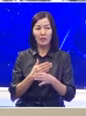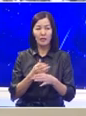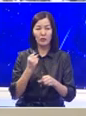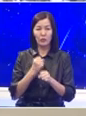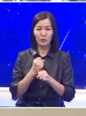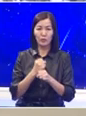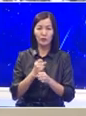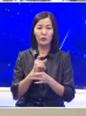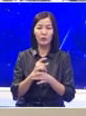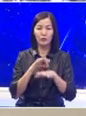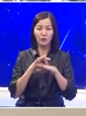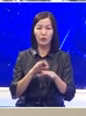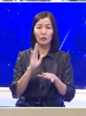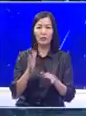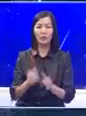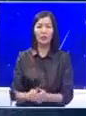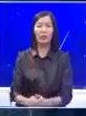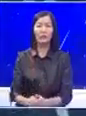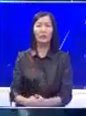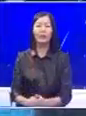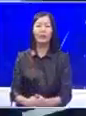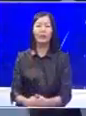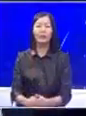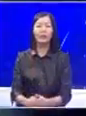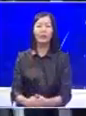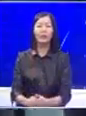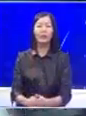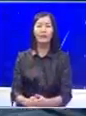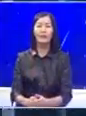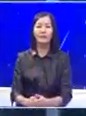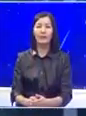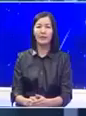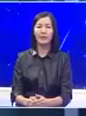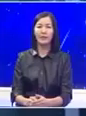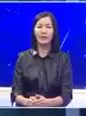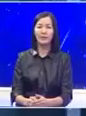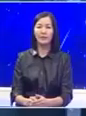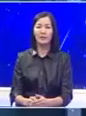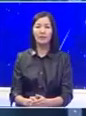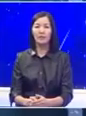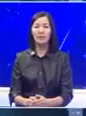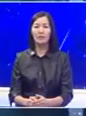жұмыс жүргізілетін болады осы бойынша. Аян Сантызбаева, Ерлан Азамбай, Жетісу арнасы, Кербұлақ ауданынан.